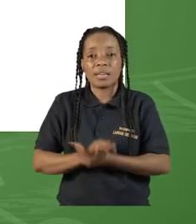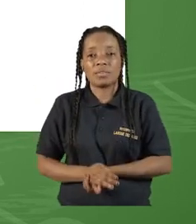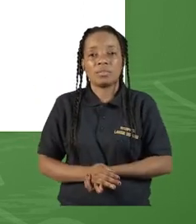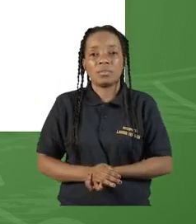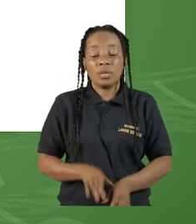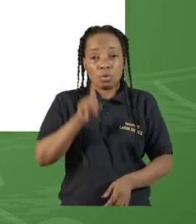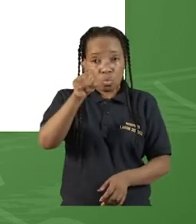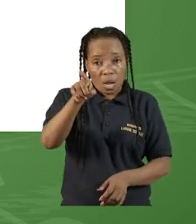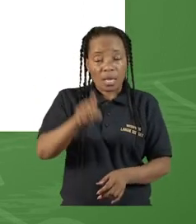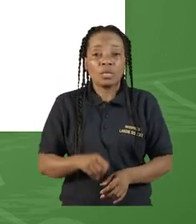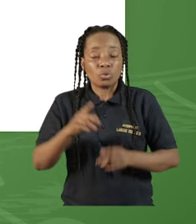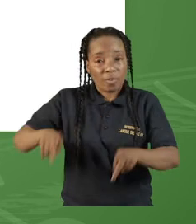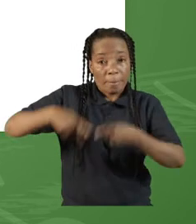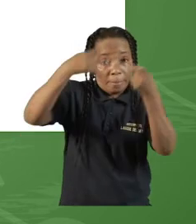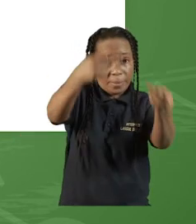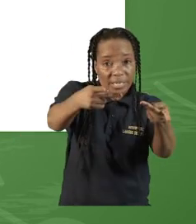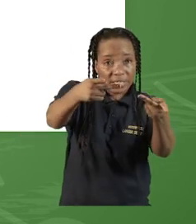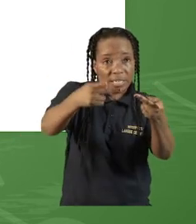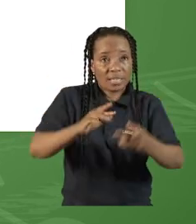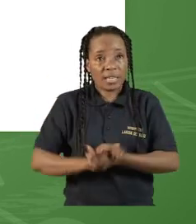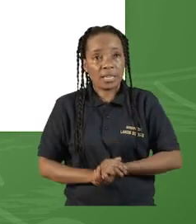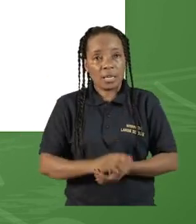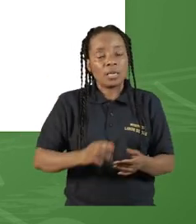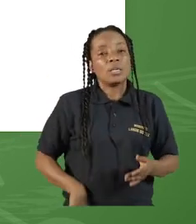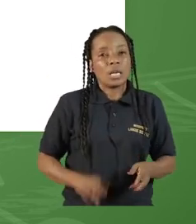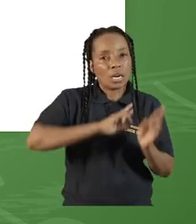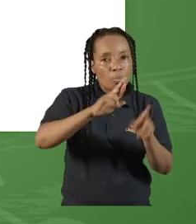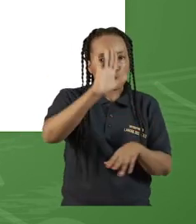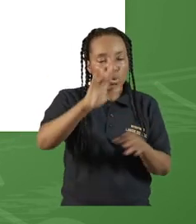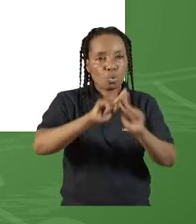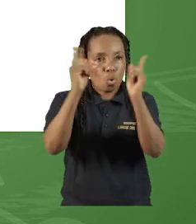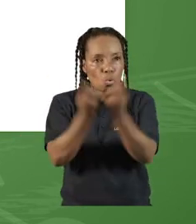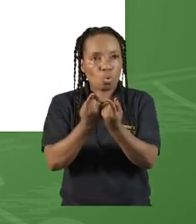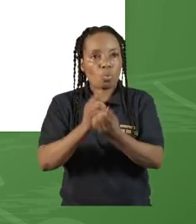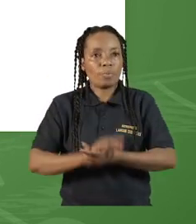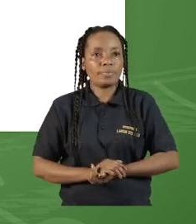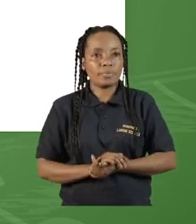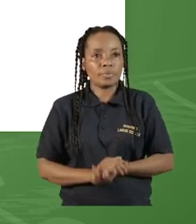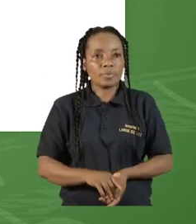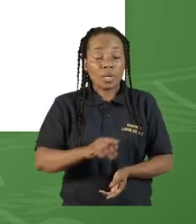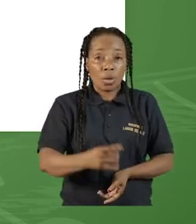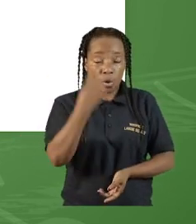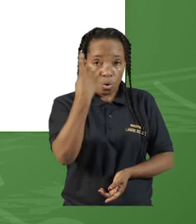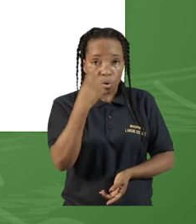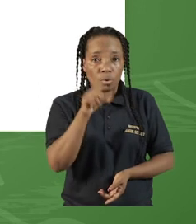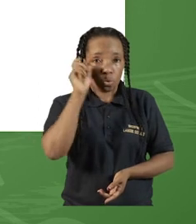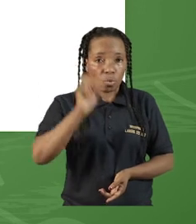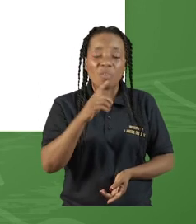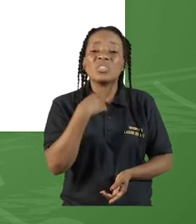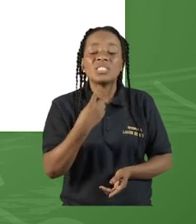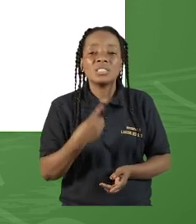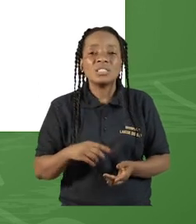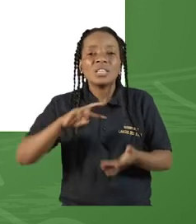production de ton groupe. 1. Définis une oxydation.